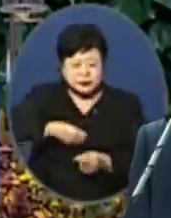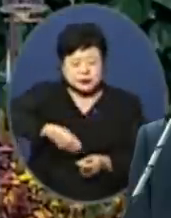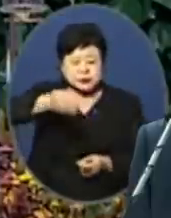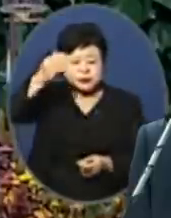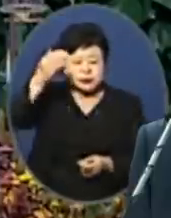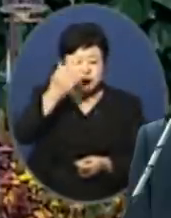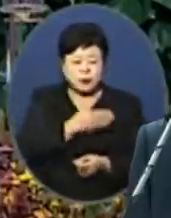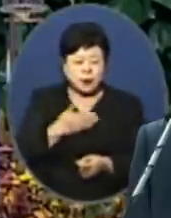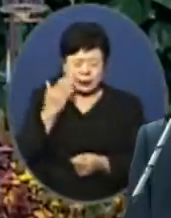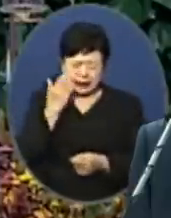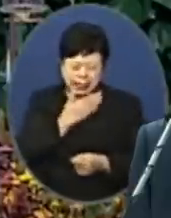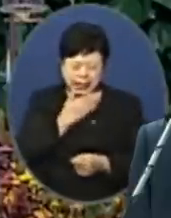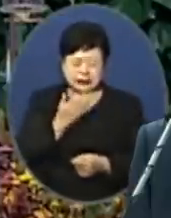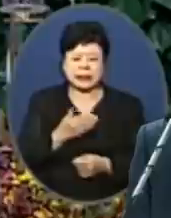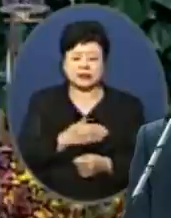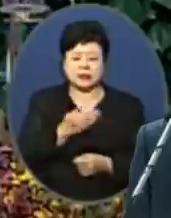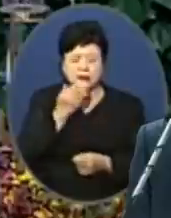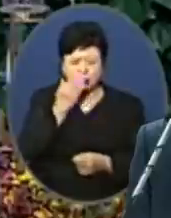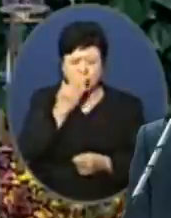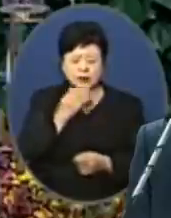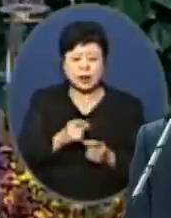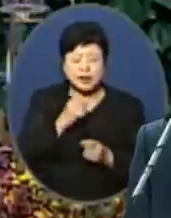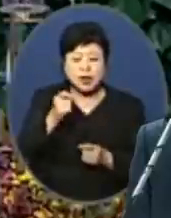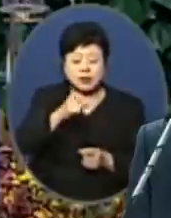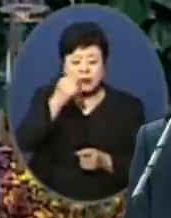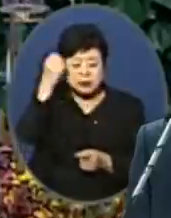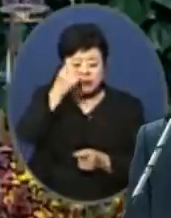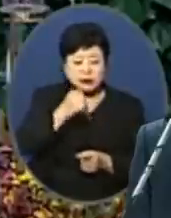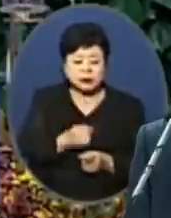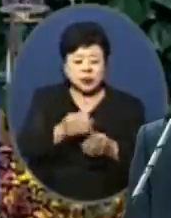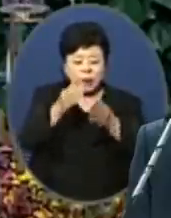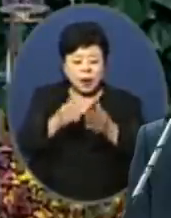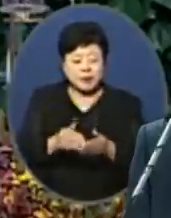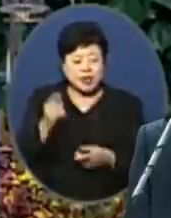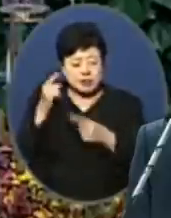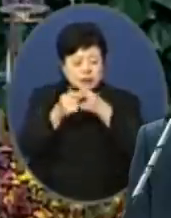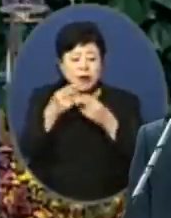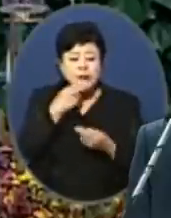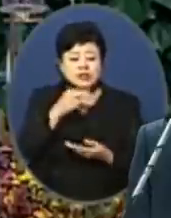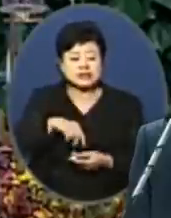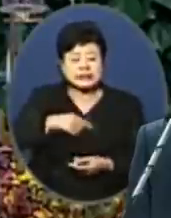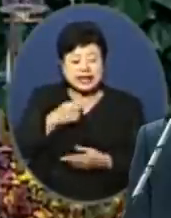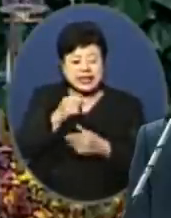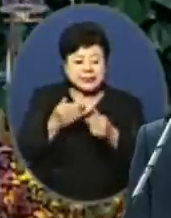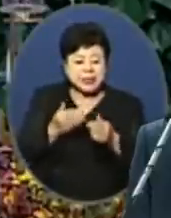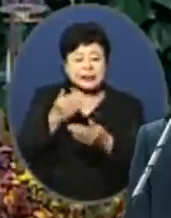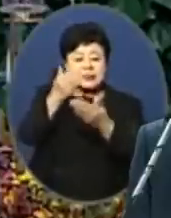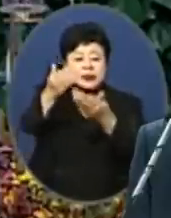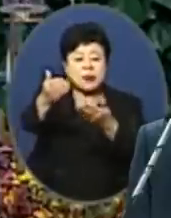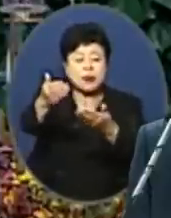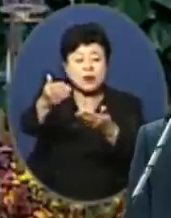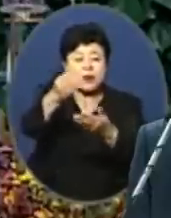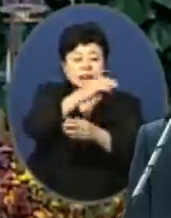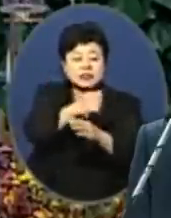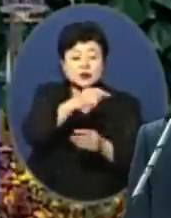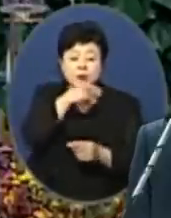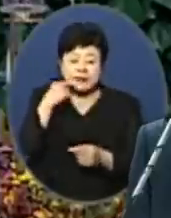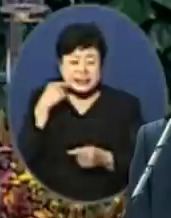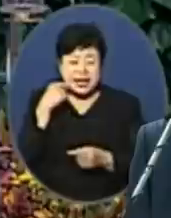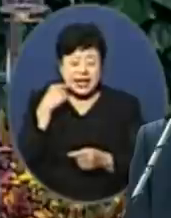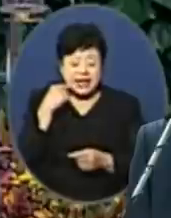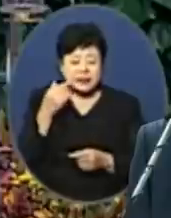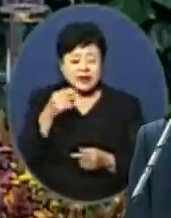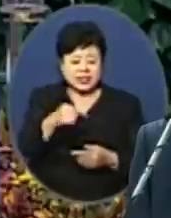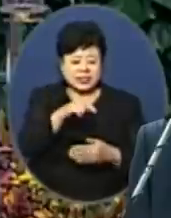하여 거룩하게 하거든 하물며 영원하신 성령으로 말미암아 흠없는 자기를 하나님께 드린 그리스도의 피가 어찌